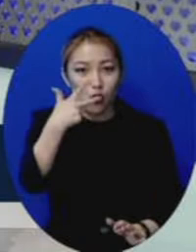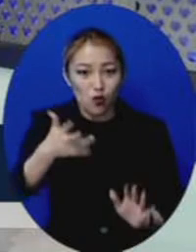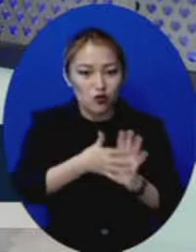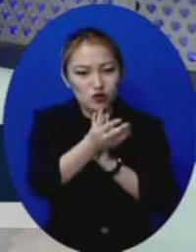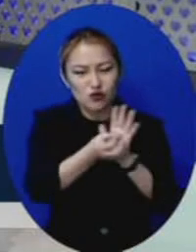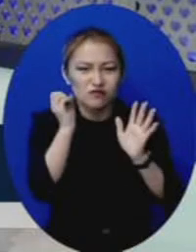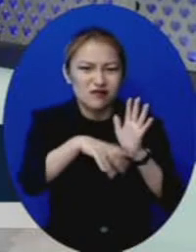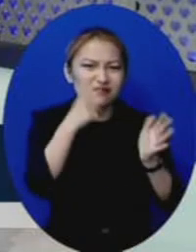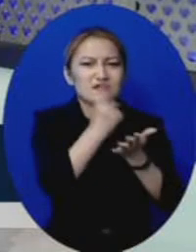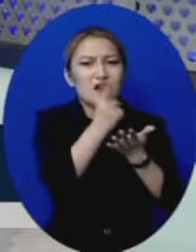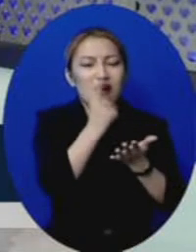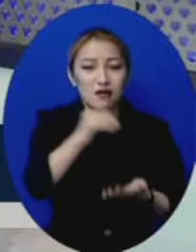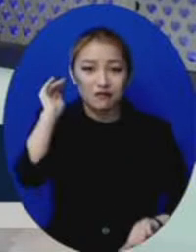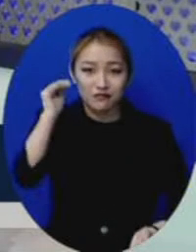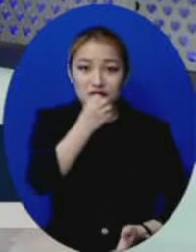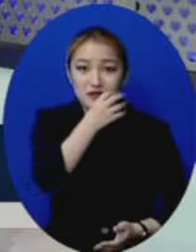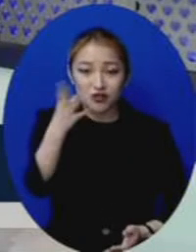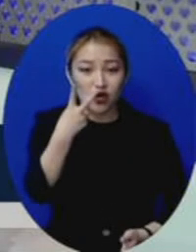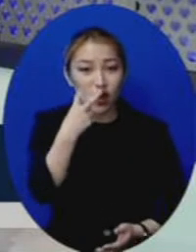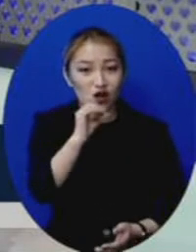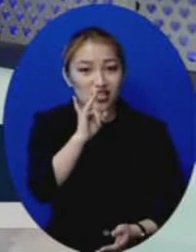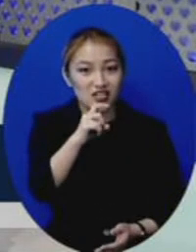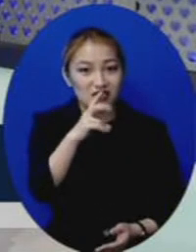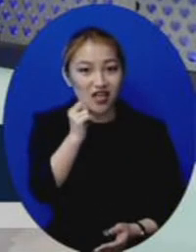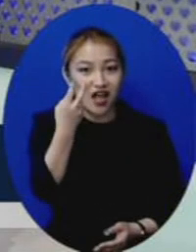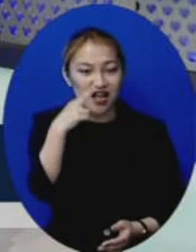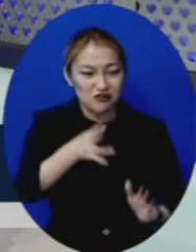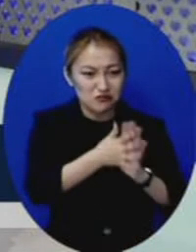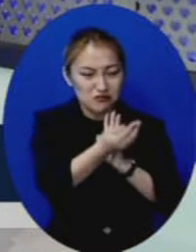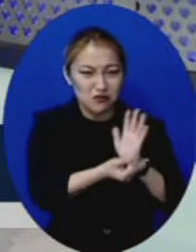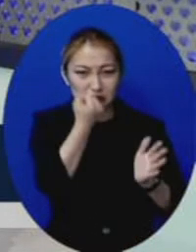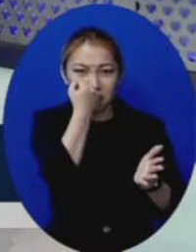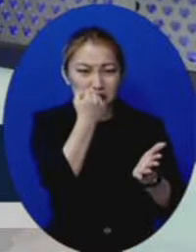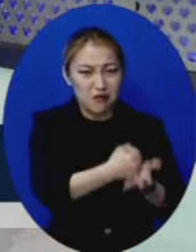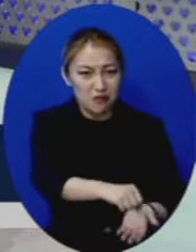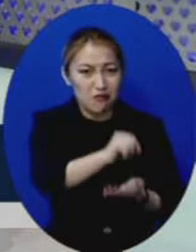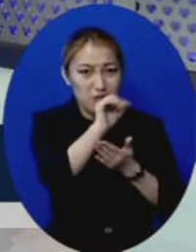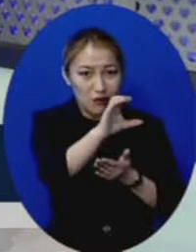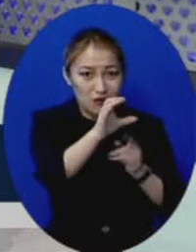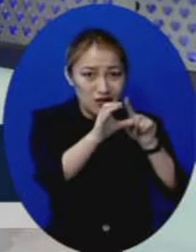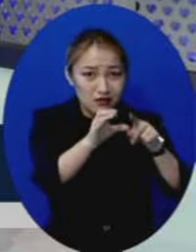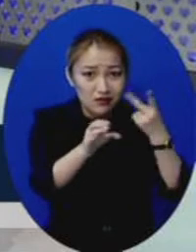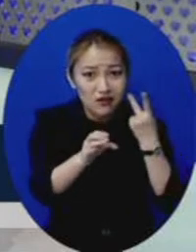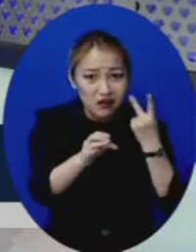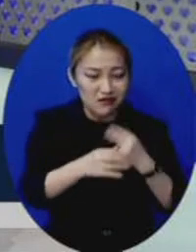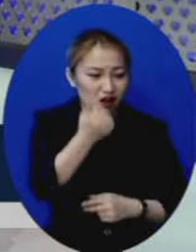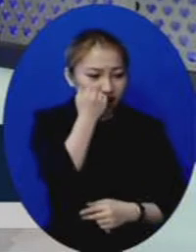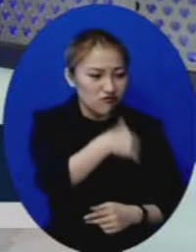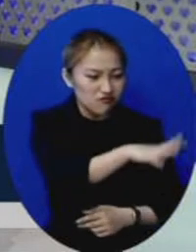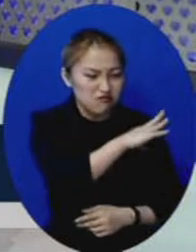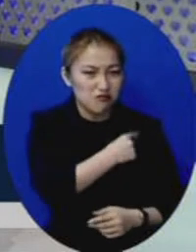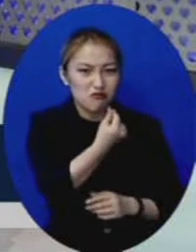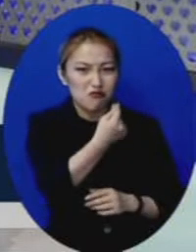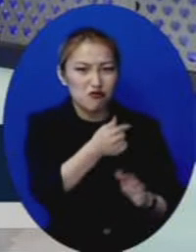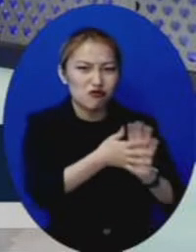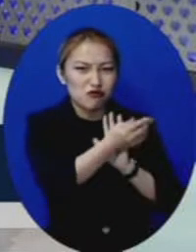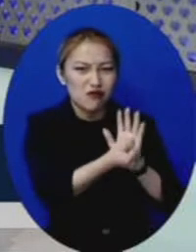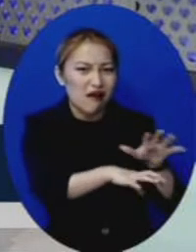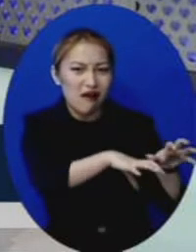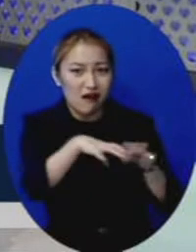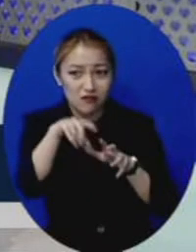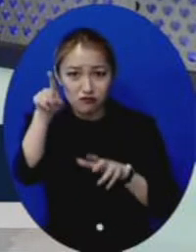суулгахыг шаардаж байна. 20 их найз төгрөгийн өндөр зардалтай төсөв батлаж байгаа энэ үед ахмадуудаасаа төсөв хармалдаг харгас төр байх ёсгүй